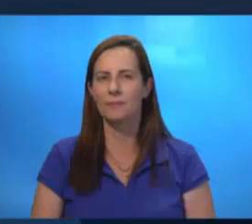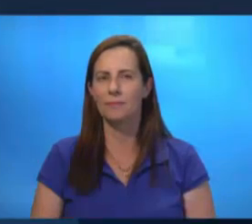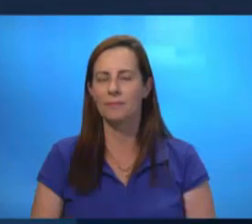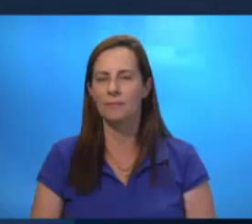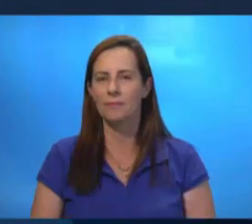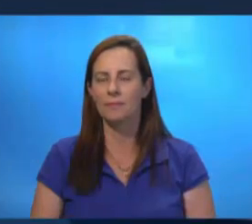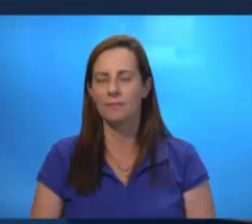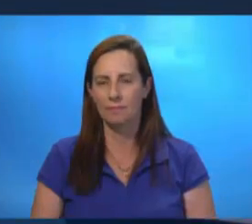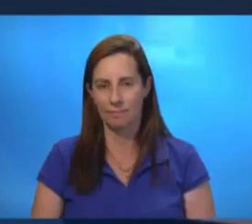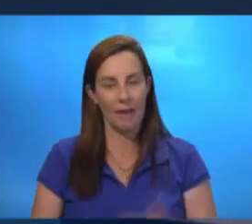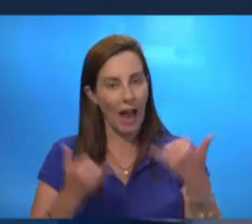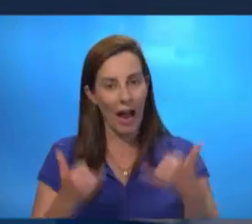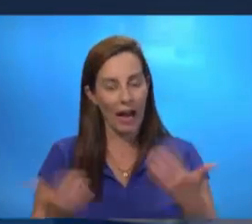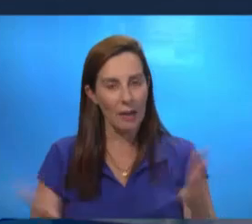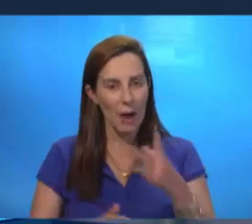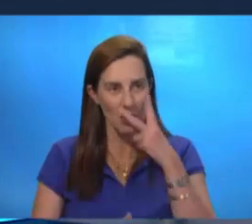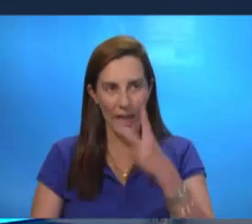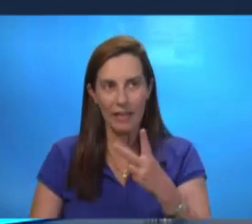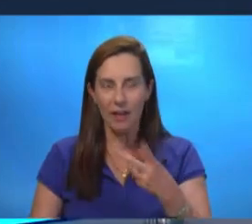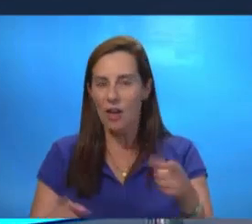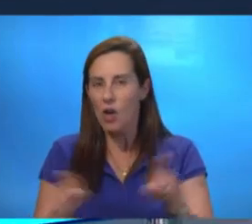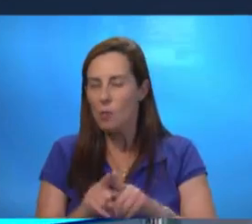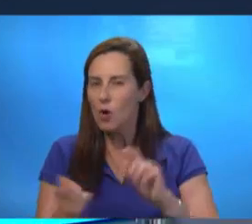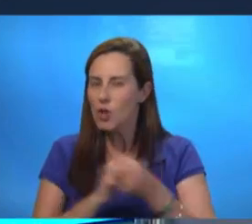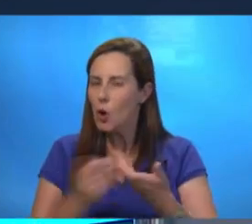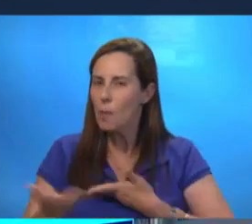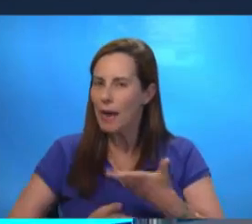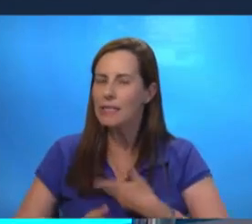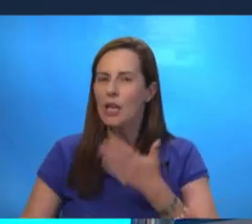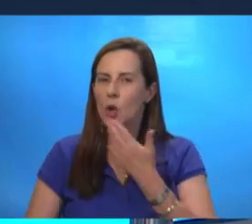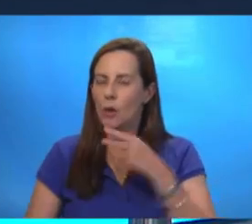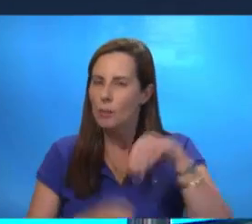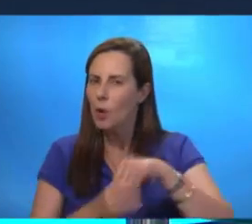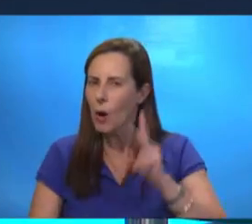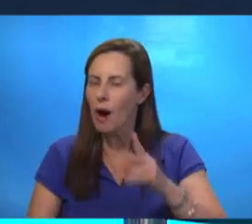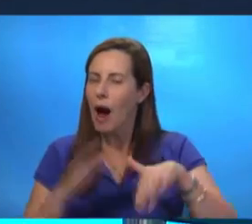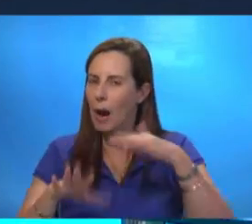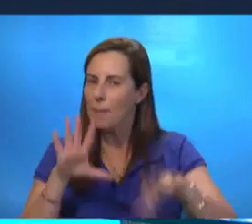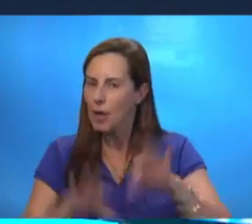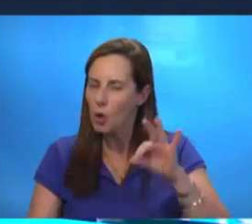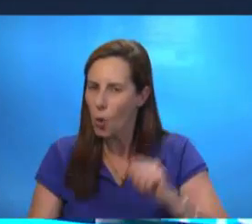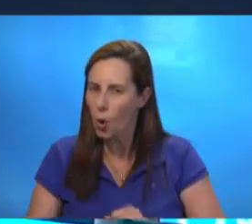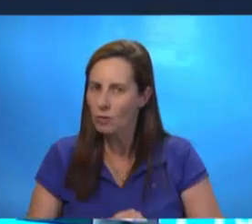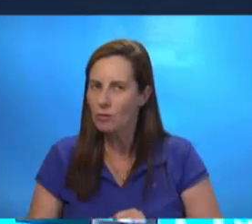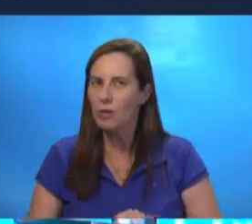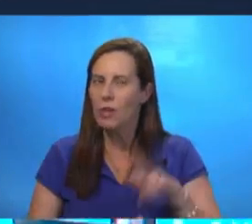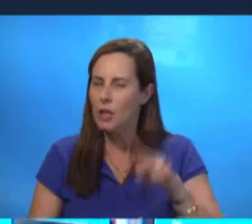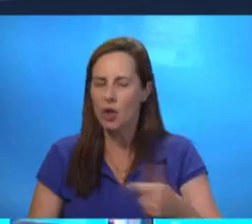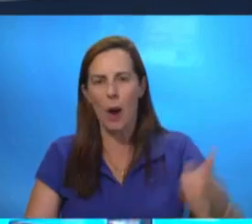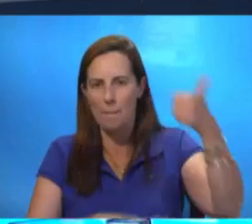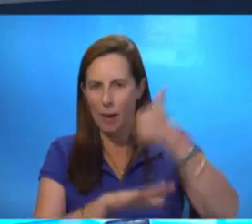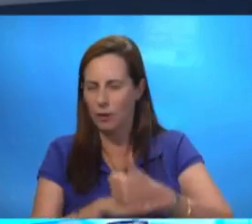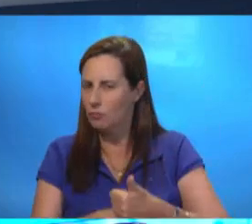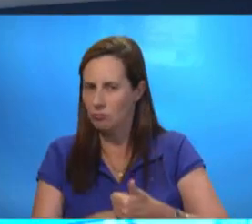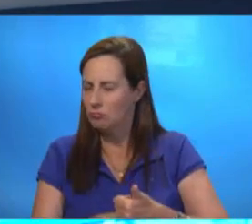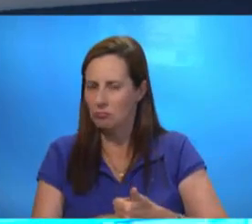החתנים. וכעת למה שנראה כמו שינוי ביחס ליהודים בעיראק אחרי הבחירות במדינה. יש מנהיג שלא פוסל את